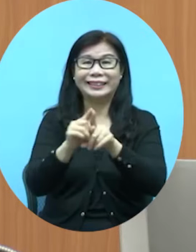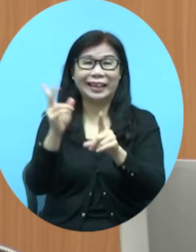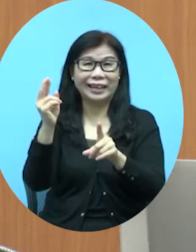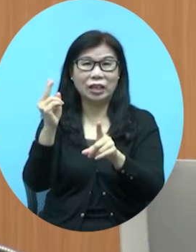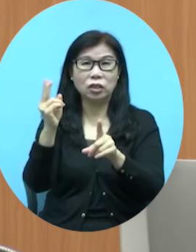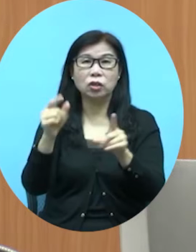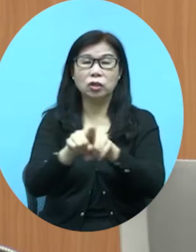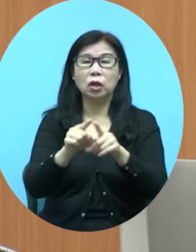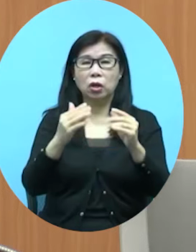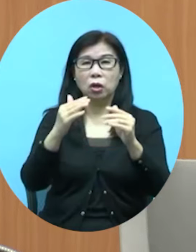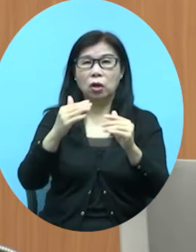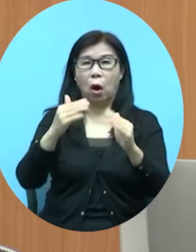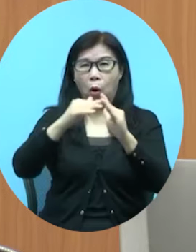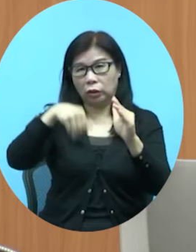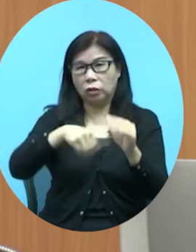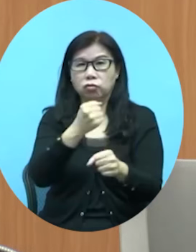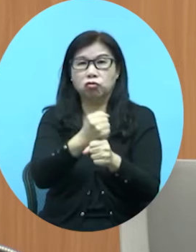家庭主婦